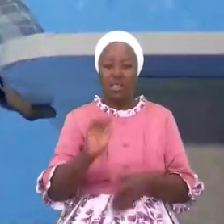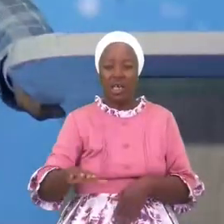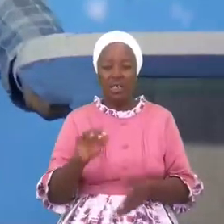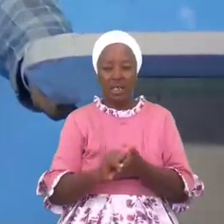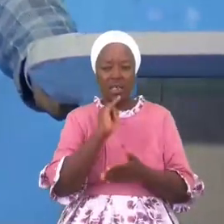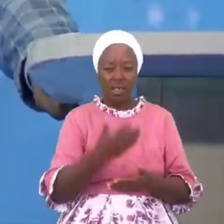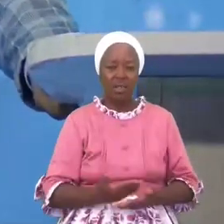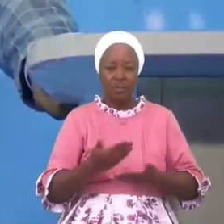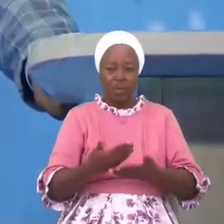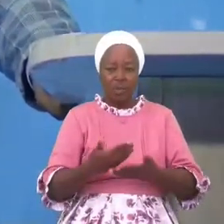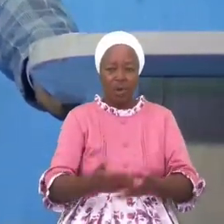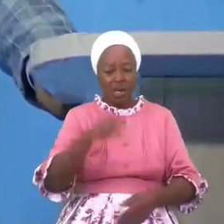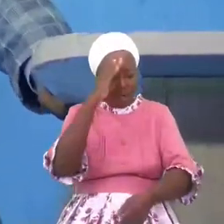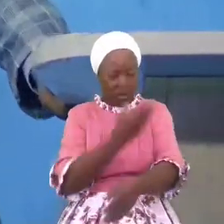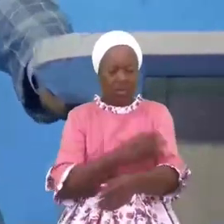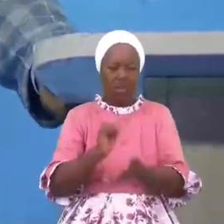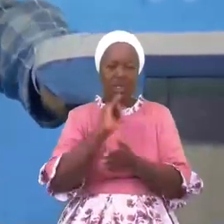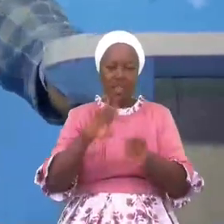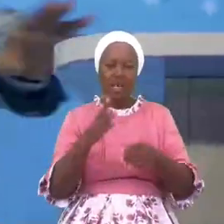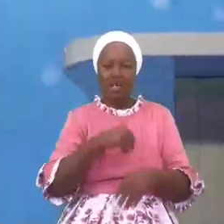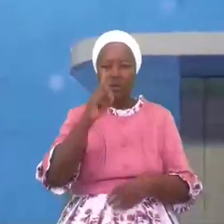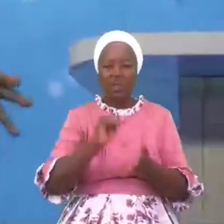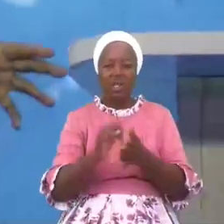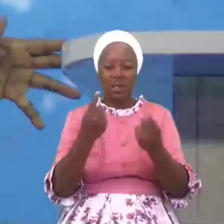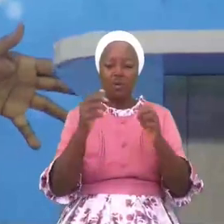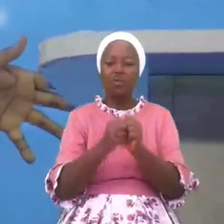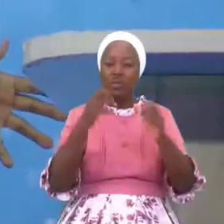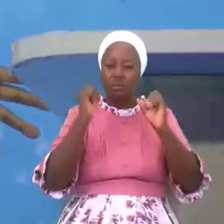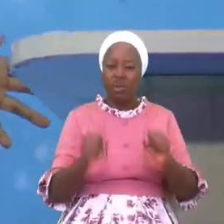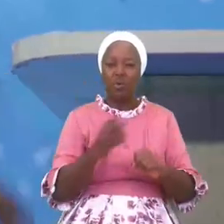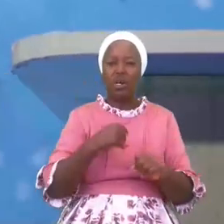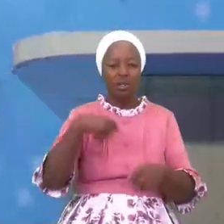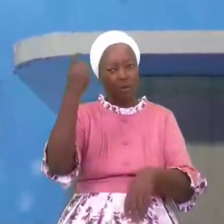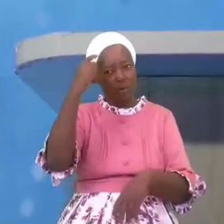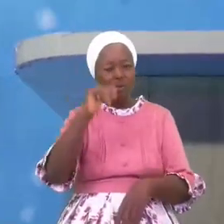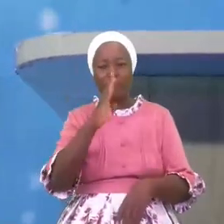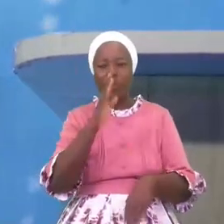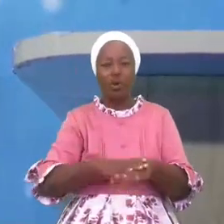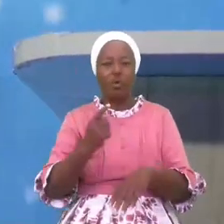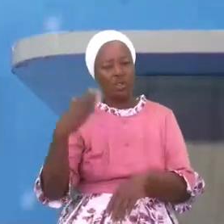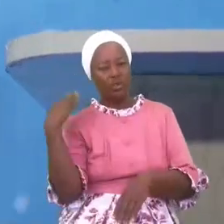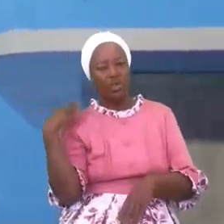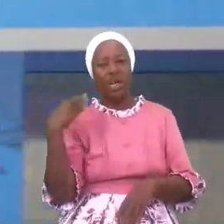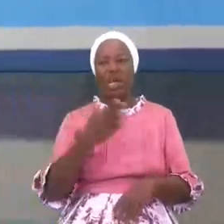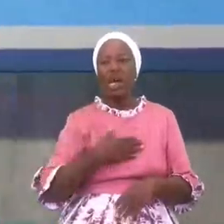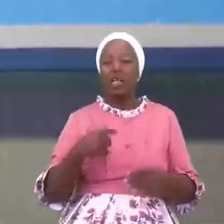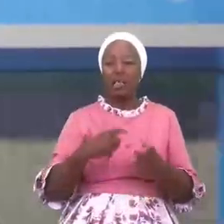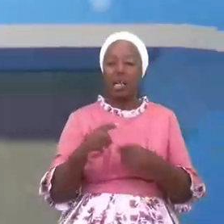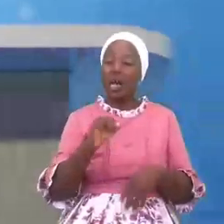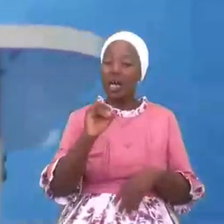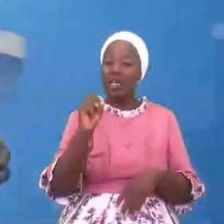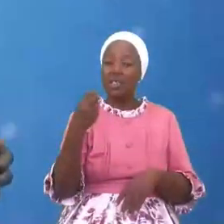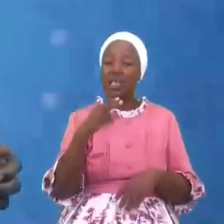le fils qui nous est donné est celui qui vient avec la puissance et le royaume sera sur ses